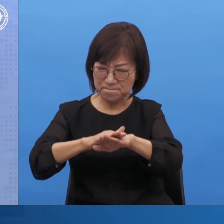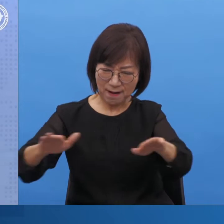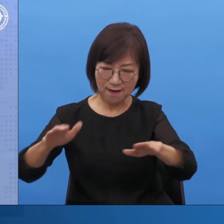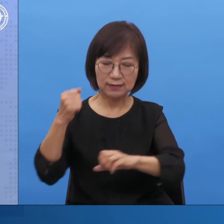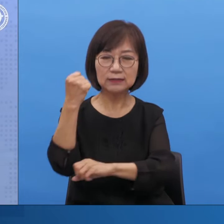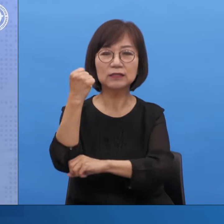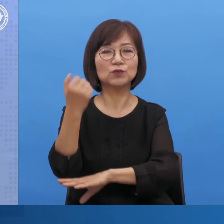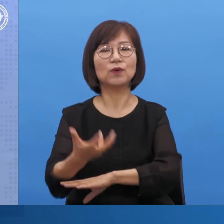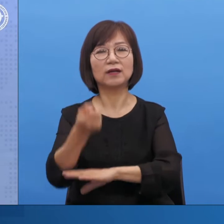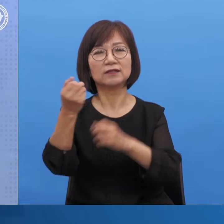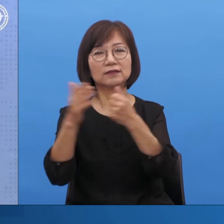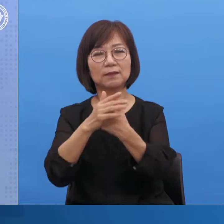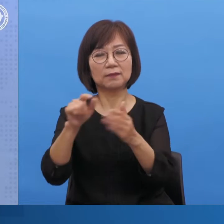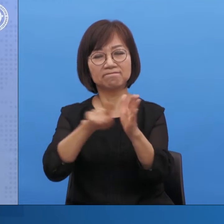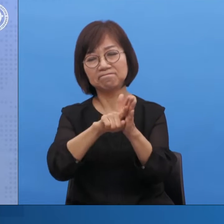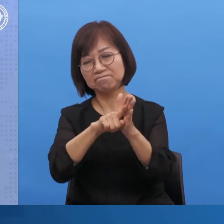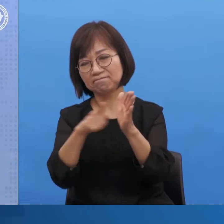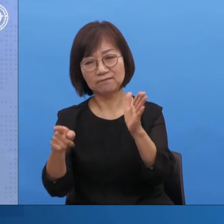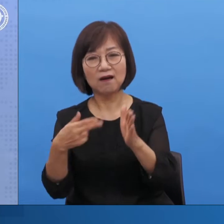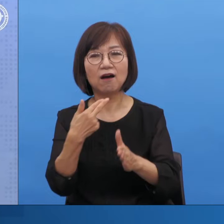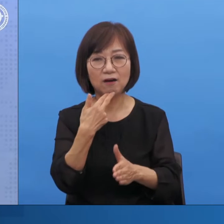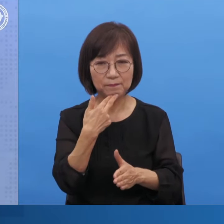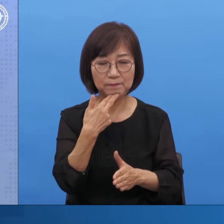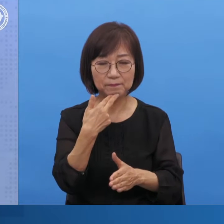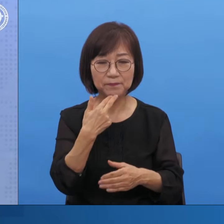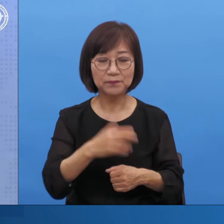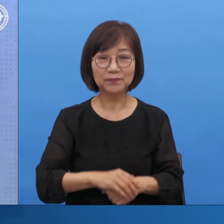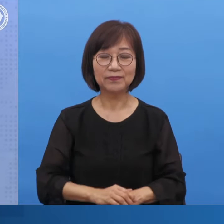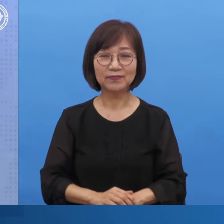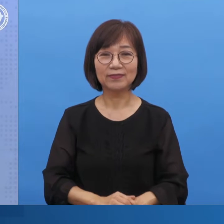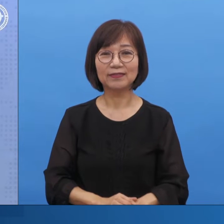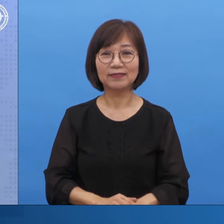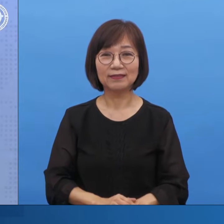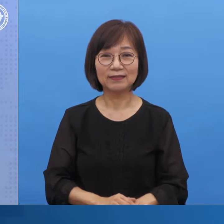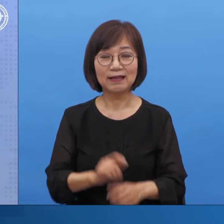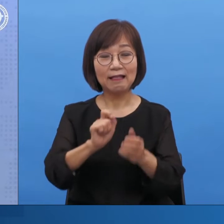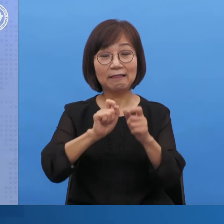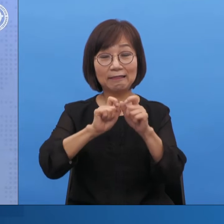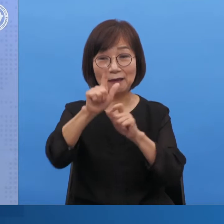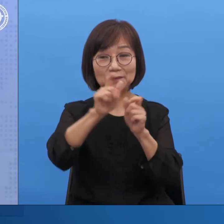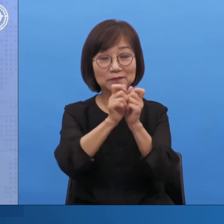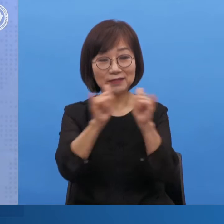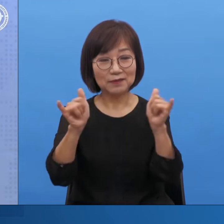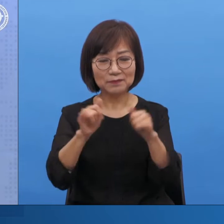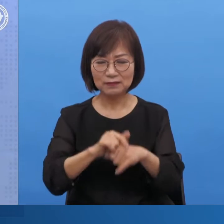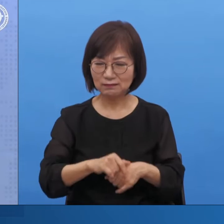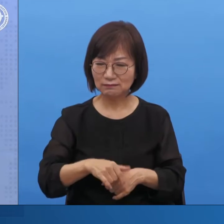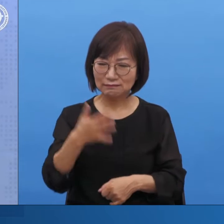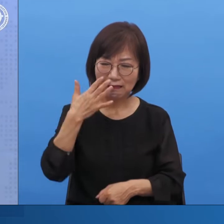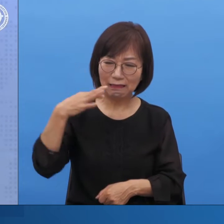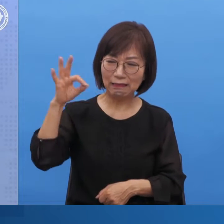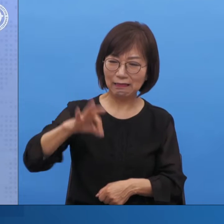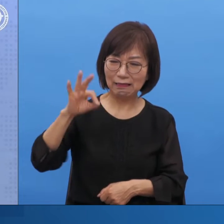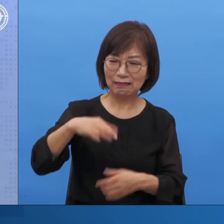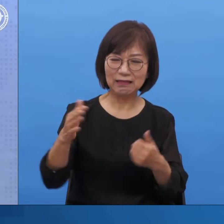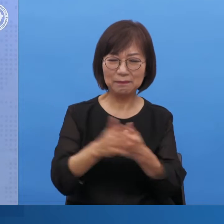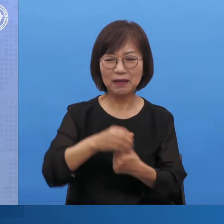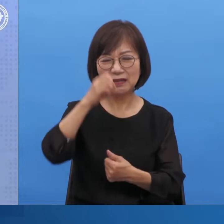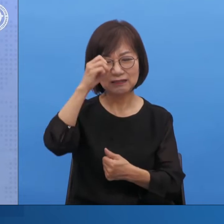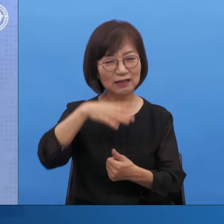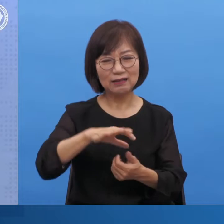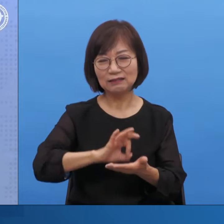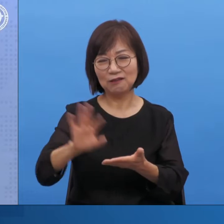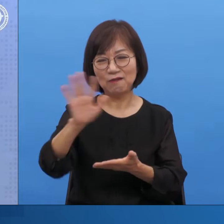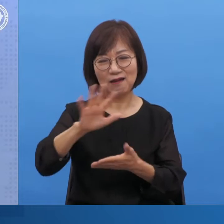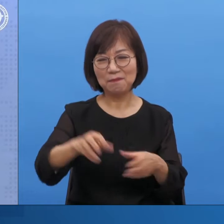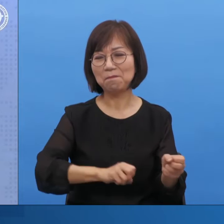by the Christ, the covenant of Jesus 그 Christ. 대부분 사람들은 가치 없이 버릴 것이다. 그래 그게 머릿돌이 됐다. But many people think of 다윗이 it 한 as